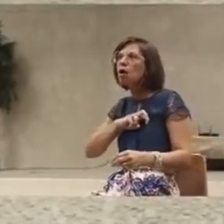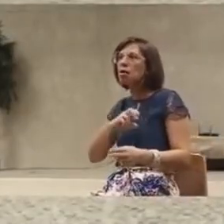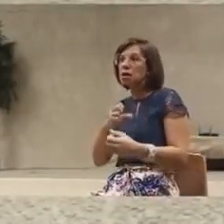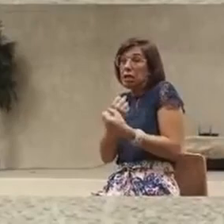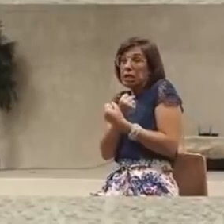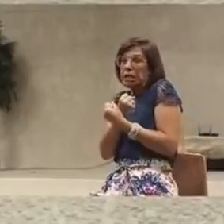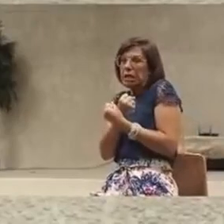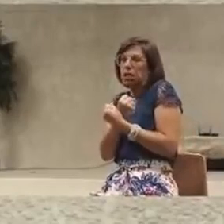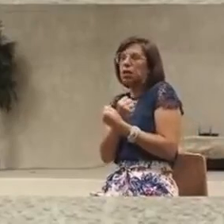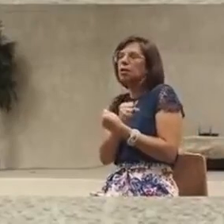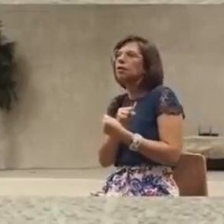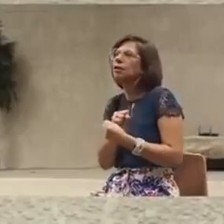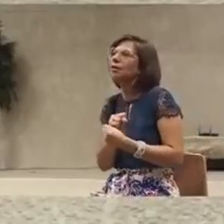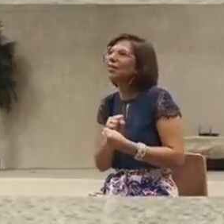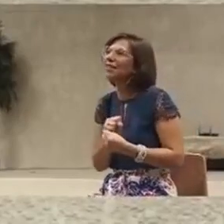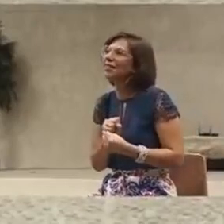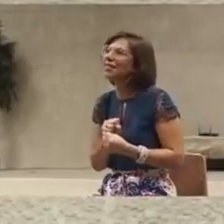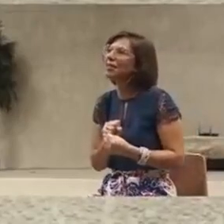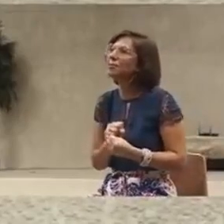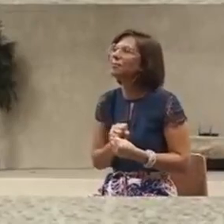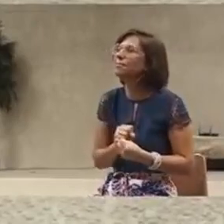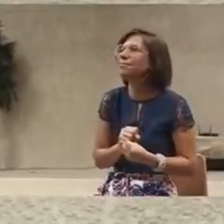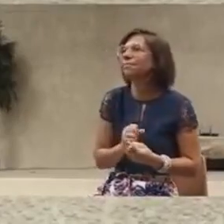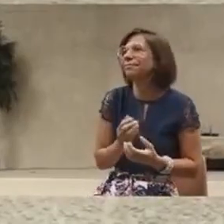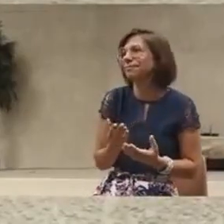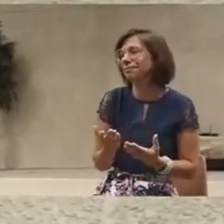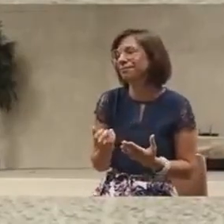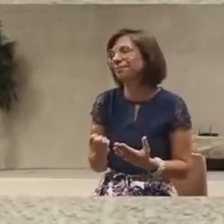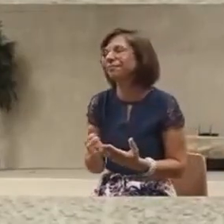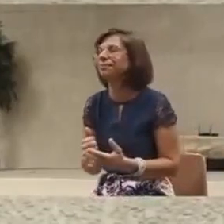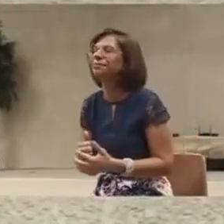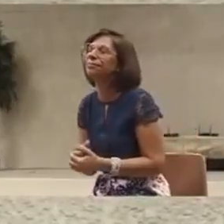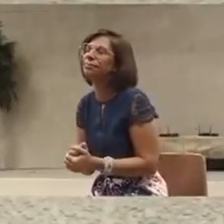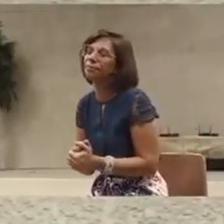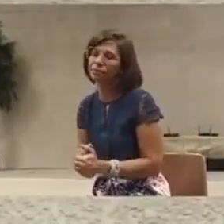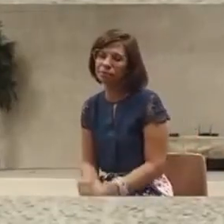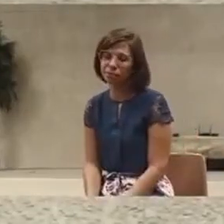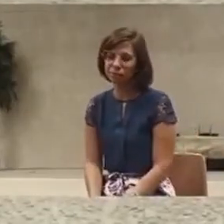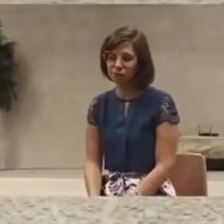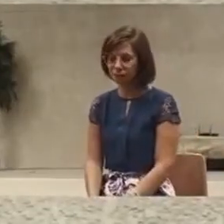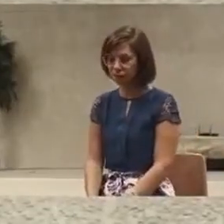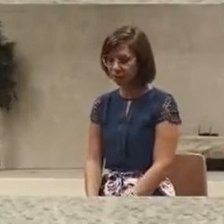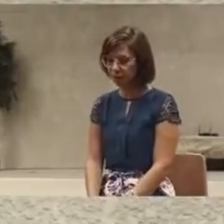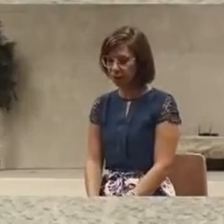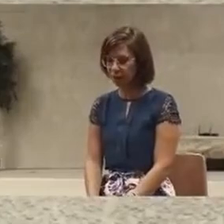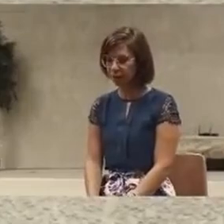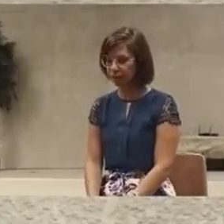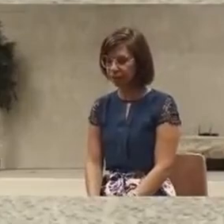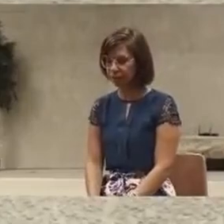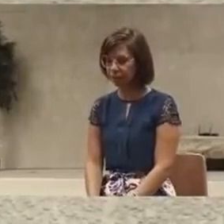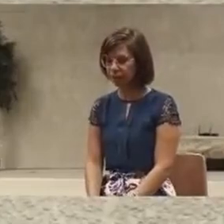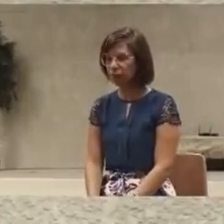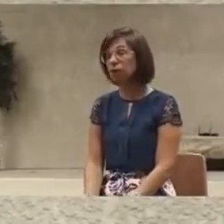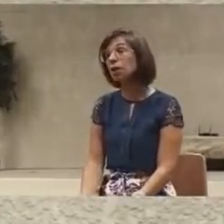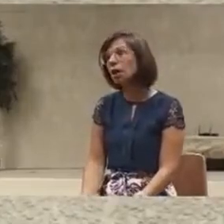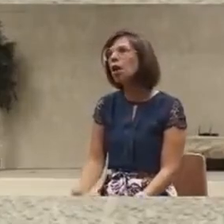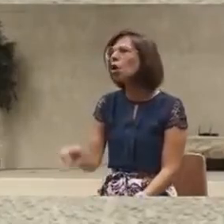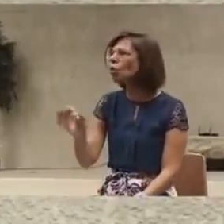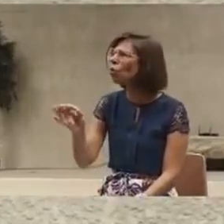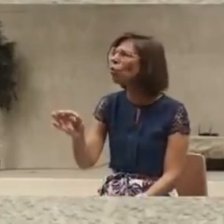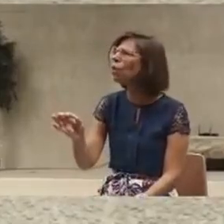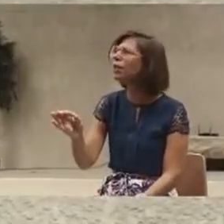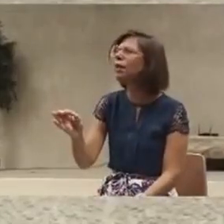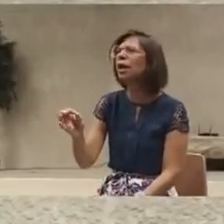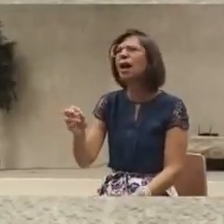peur, et qui pouvaient les entraîner dans une voie d'égarement. J'aimerais vous